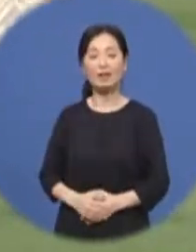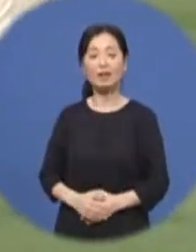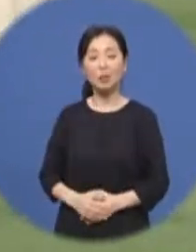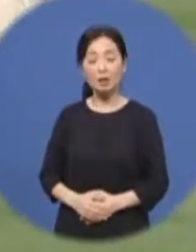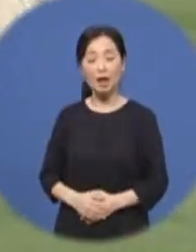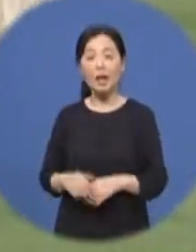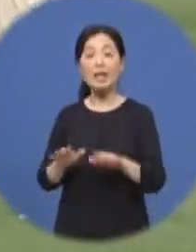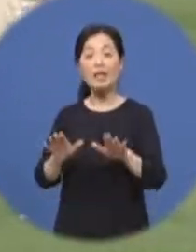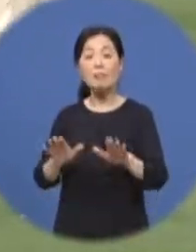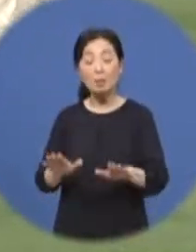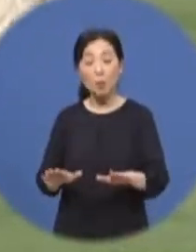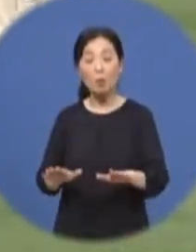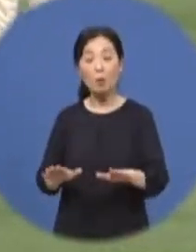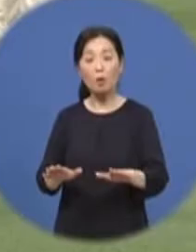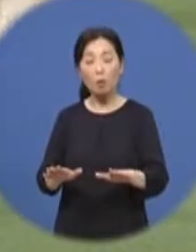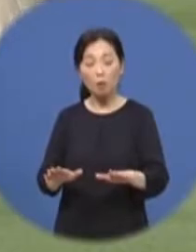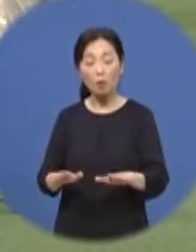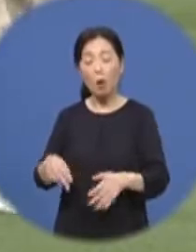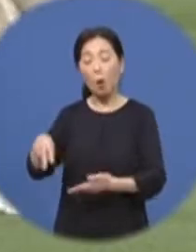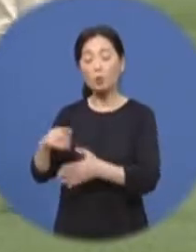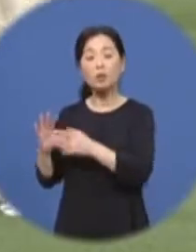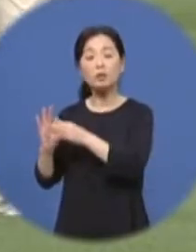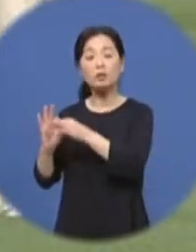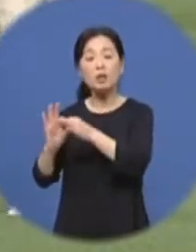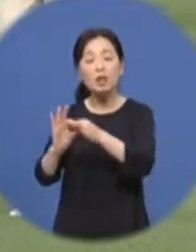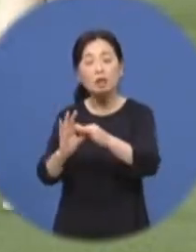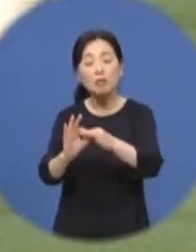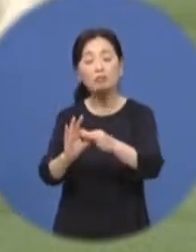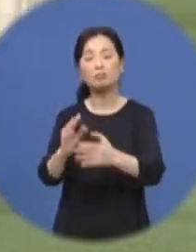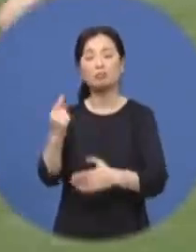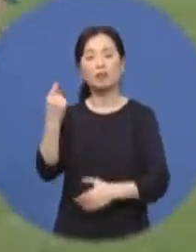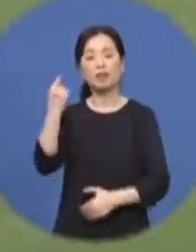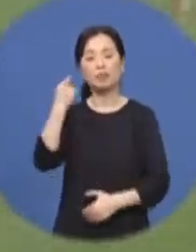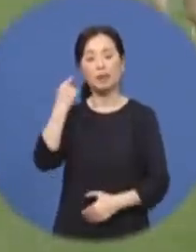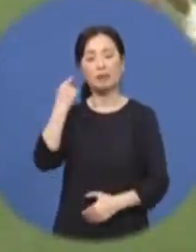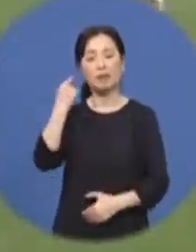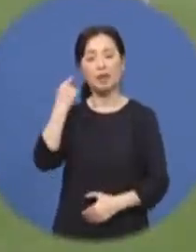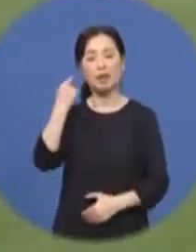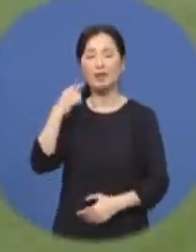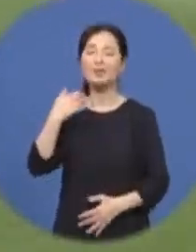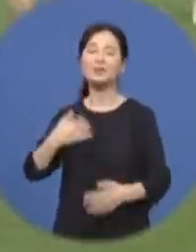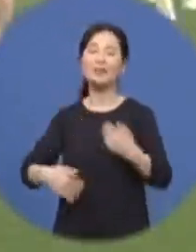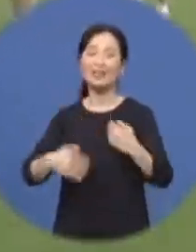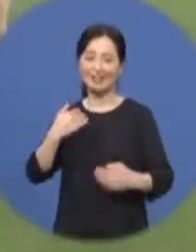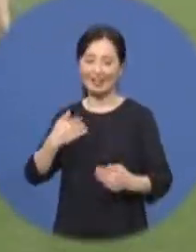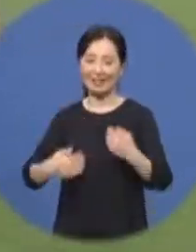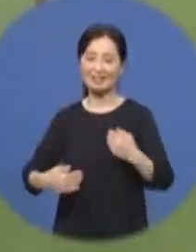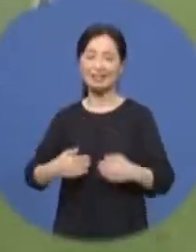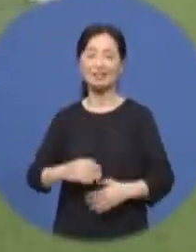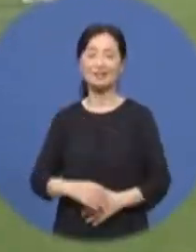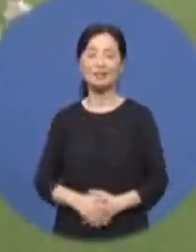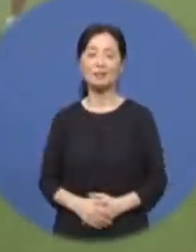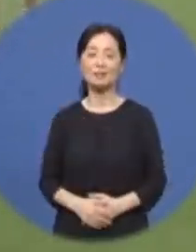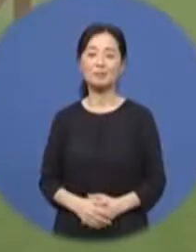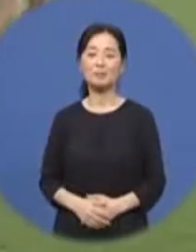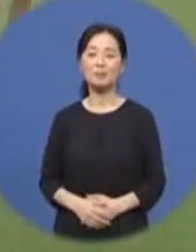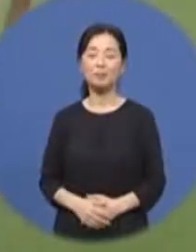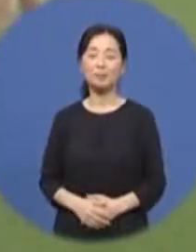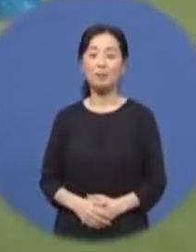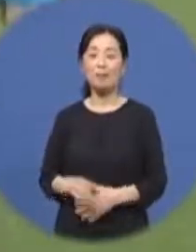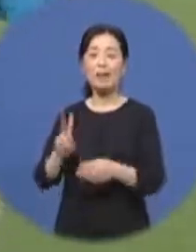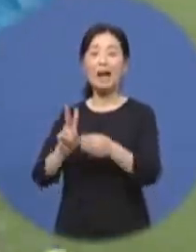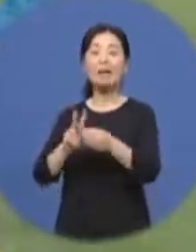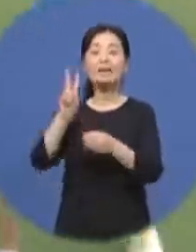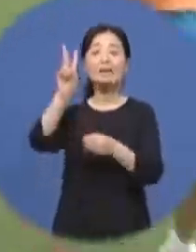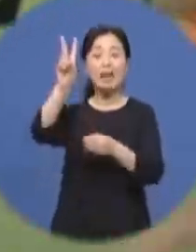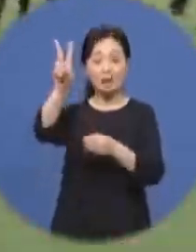もまだ踊ってるというふうに聞くこともありますので、はい、嬉しいなと思ってます。 あれまたね、2年後に